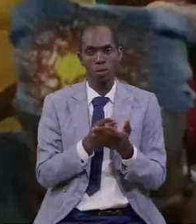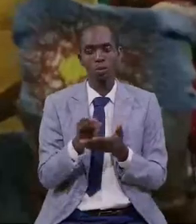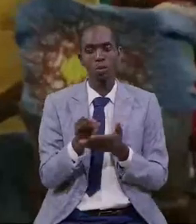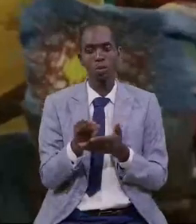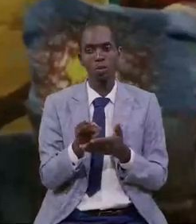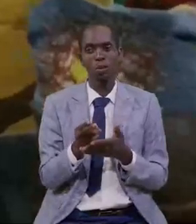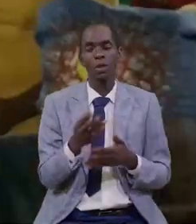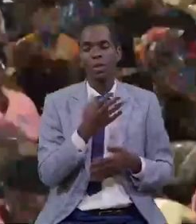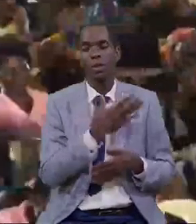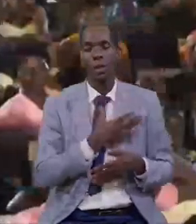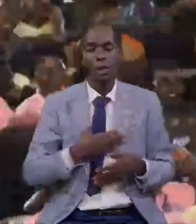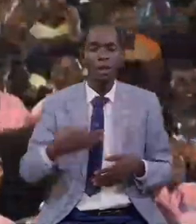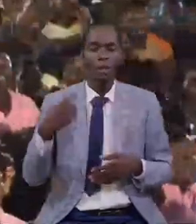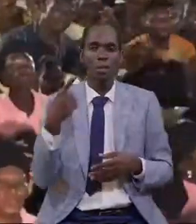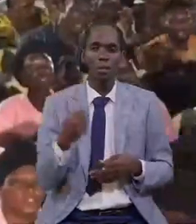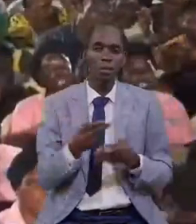vérité vous